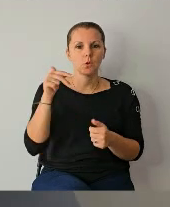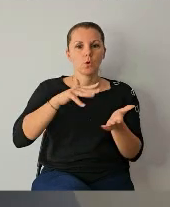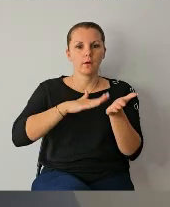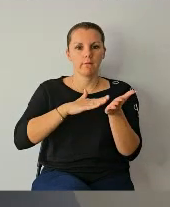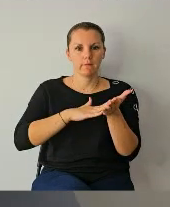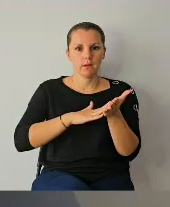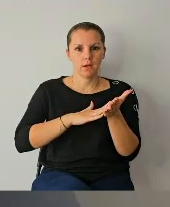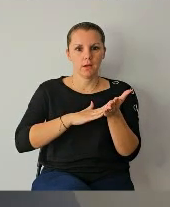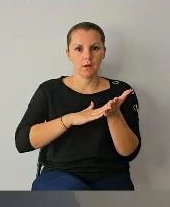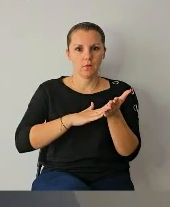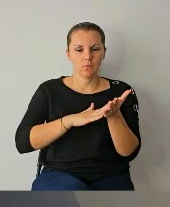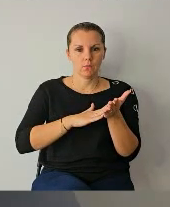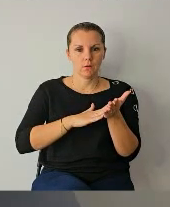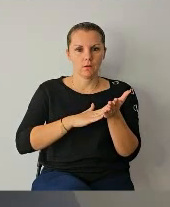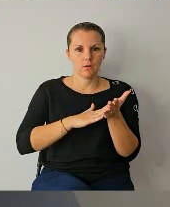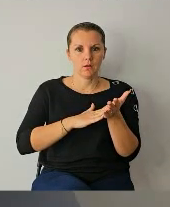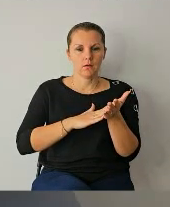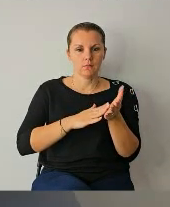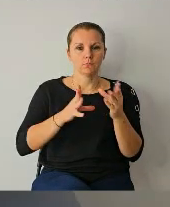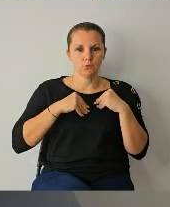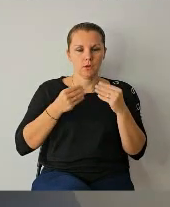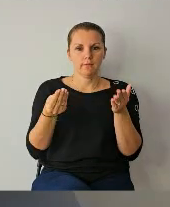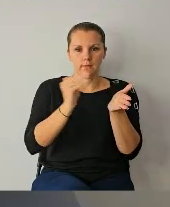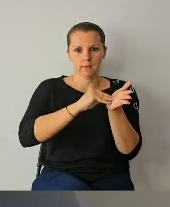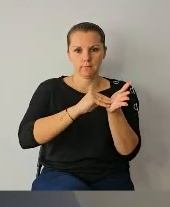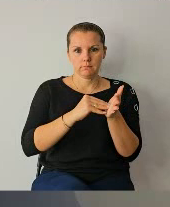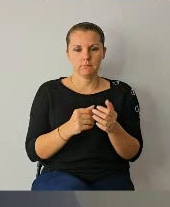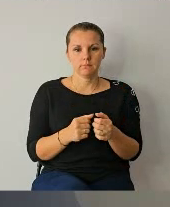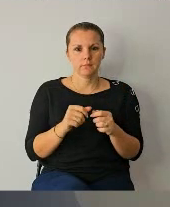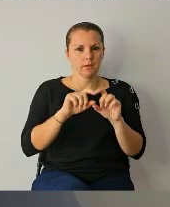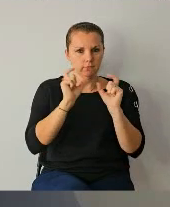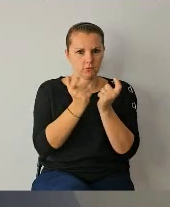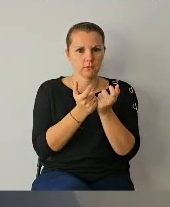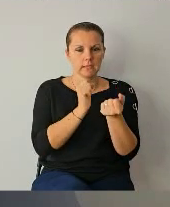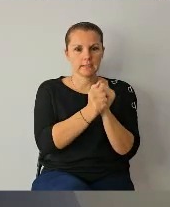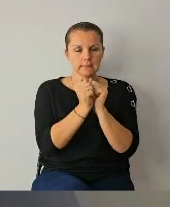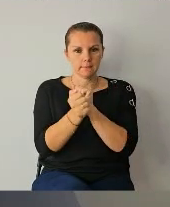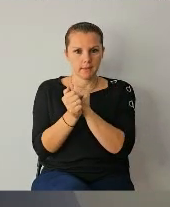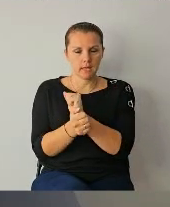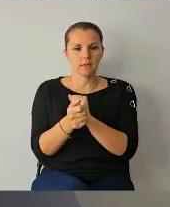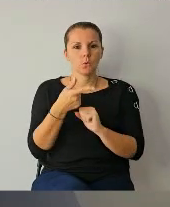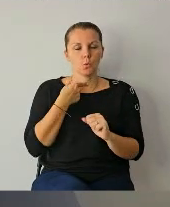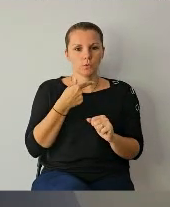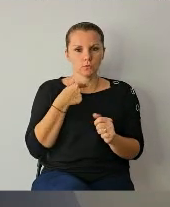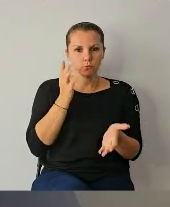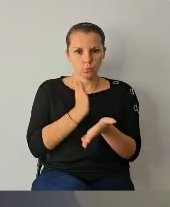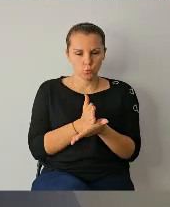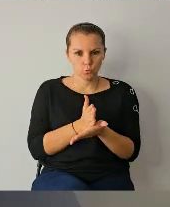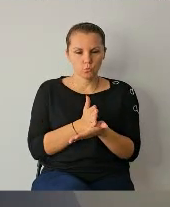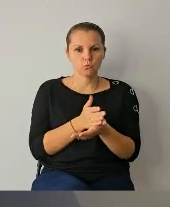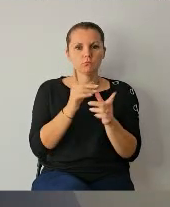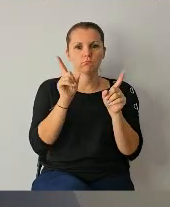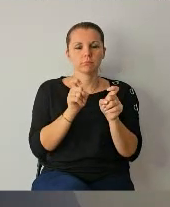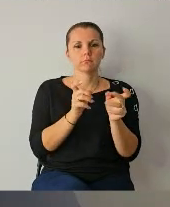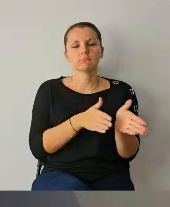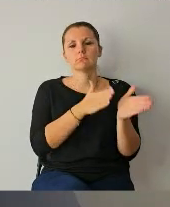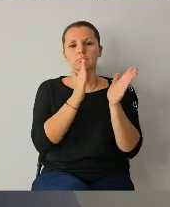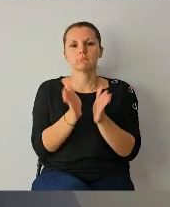Uchwała została też przyjęta, zmiana jednogłośnie. Wszystkie zmiany zostały przegłosowane, więc przechodzimy